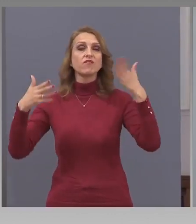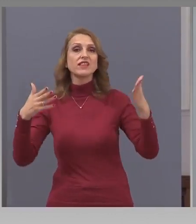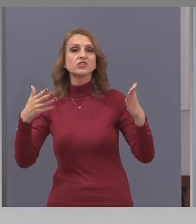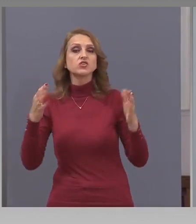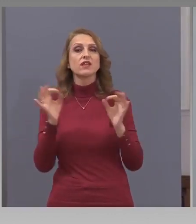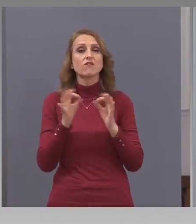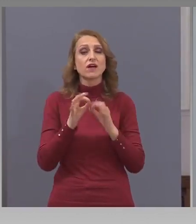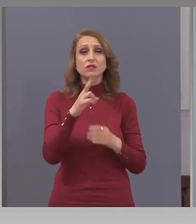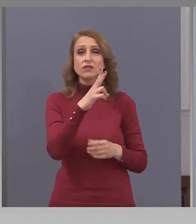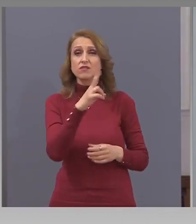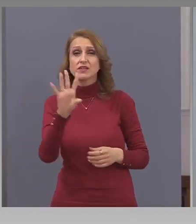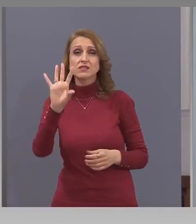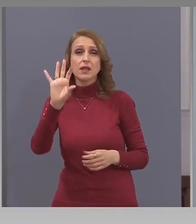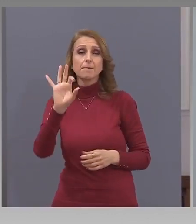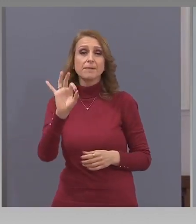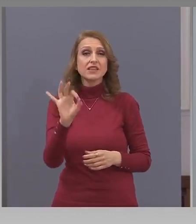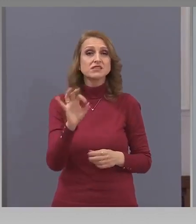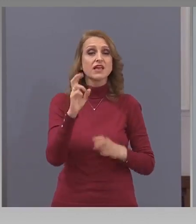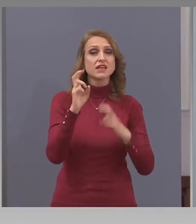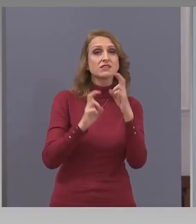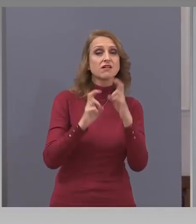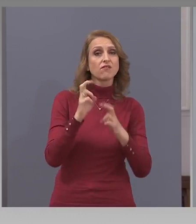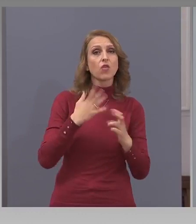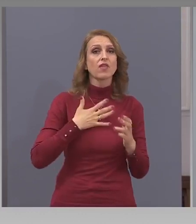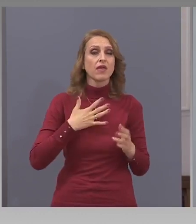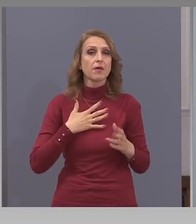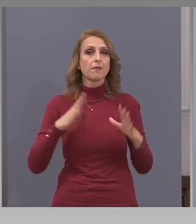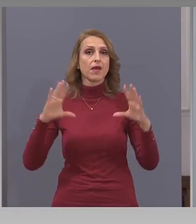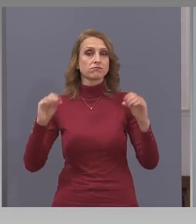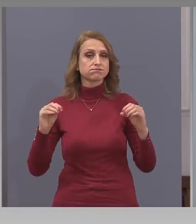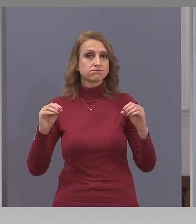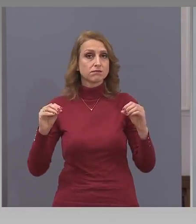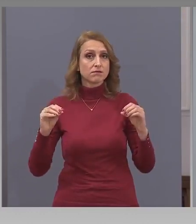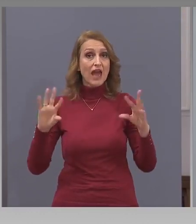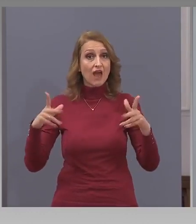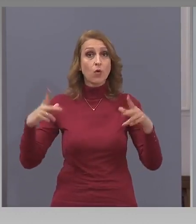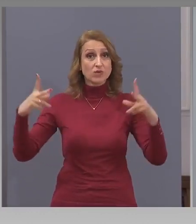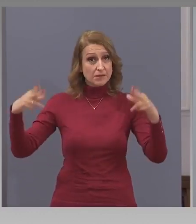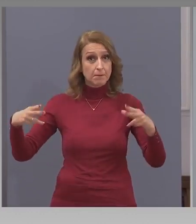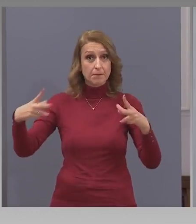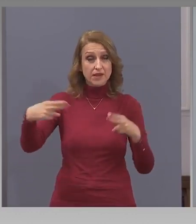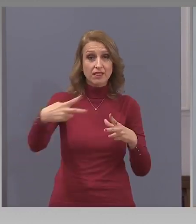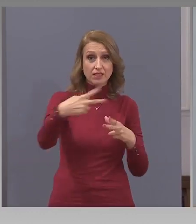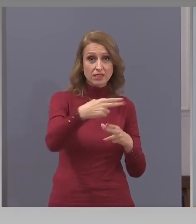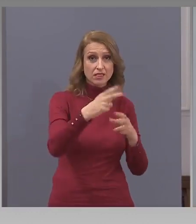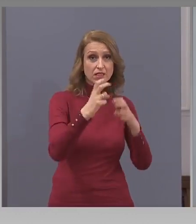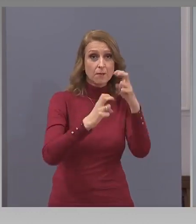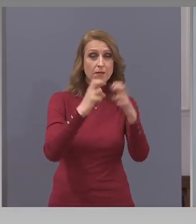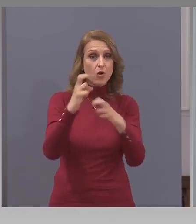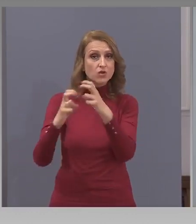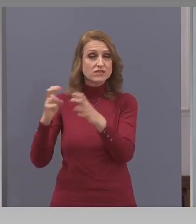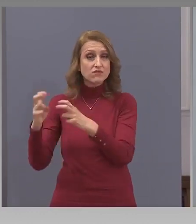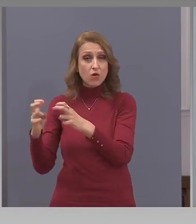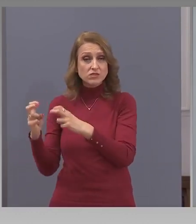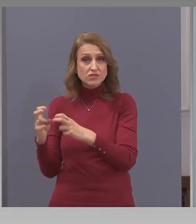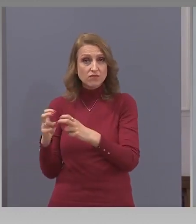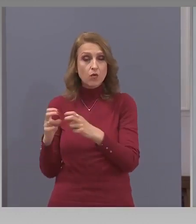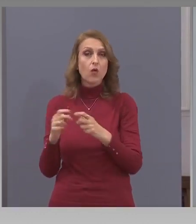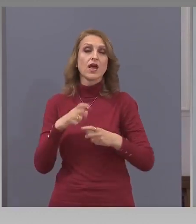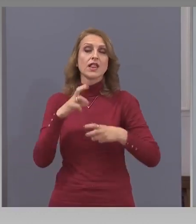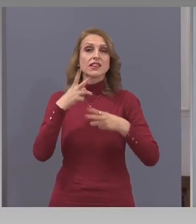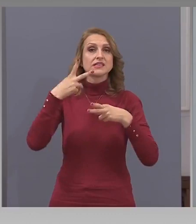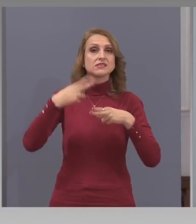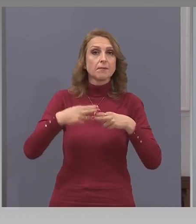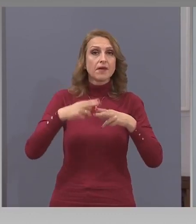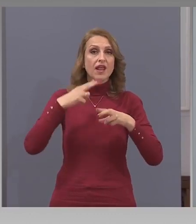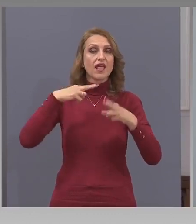250 завода имаме за авточасти. Спрат ли производството или намалят ли производството, спре ли търсенето по